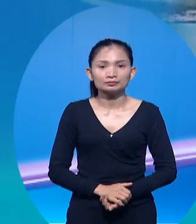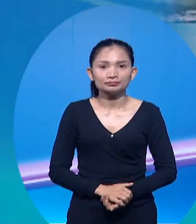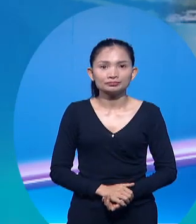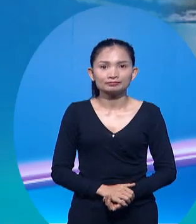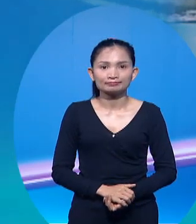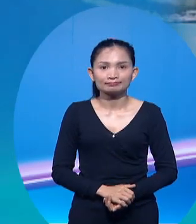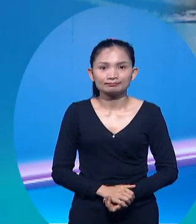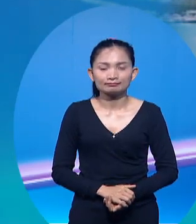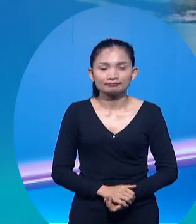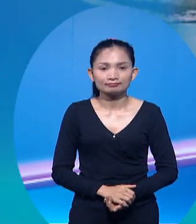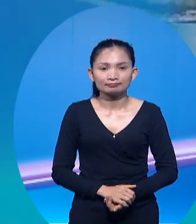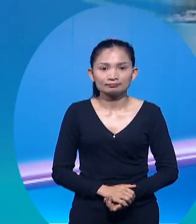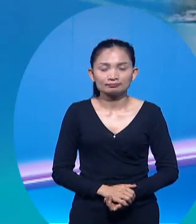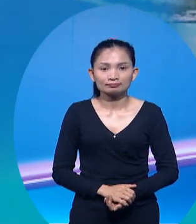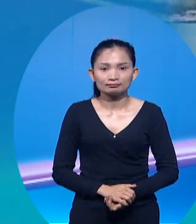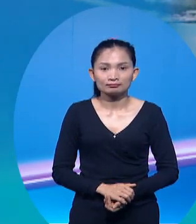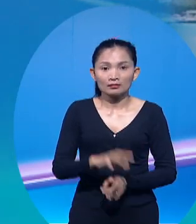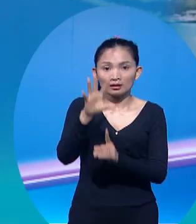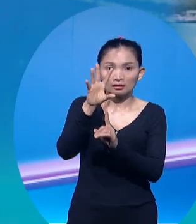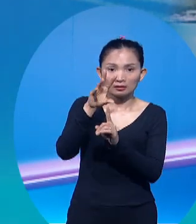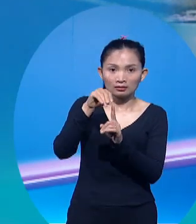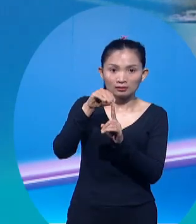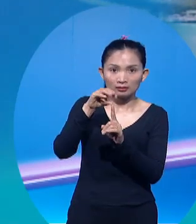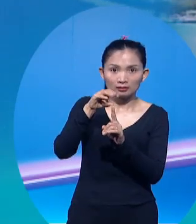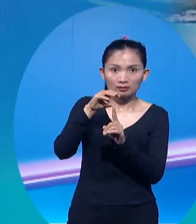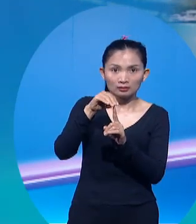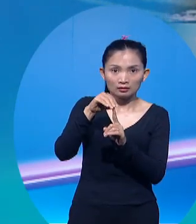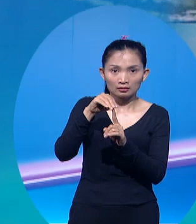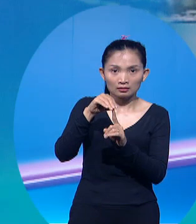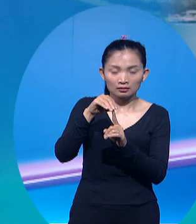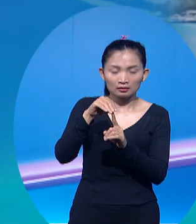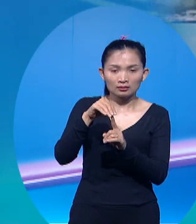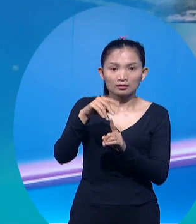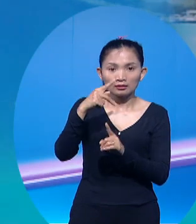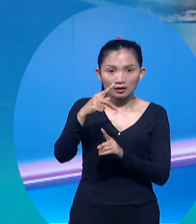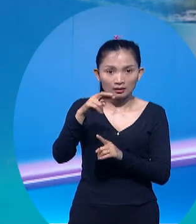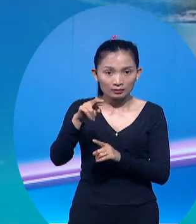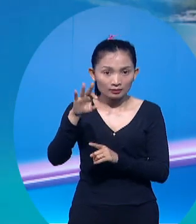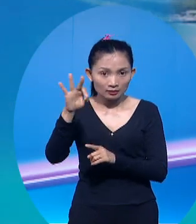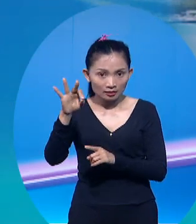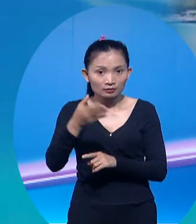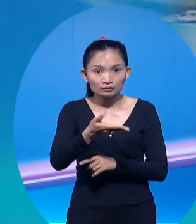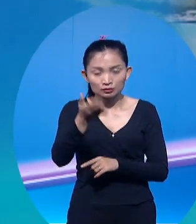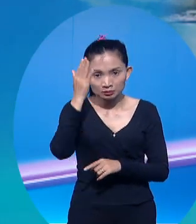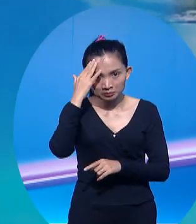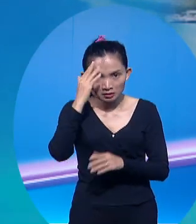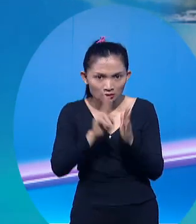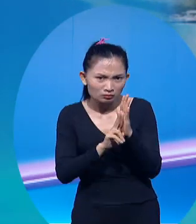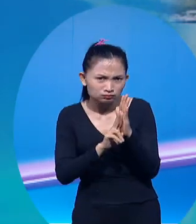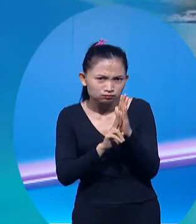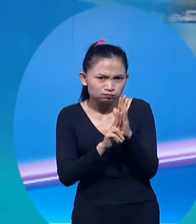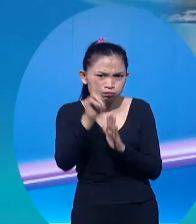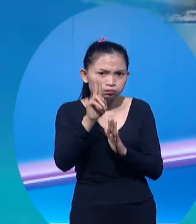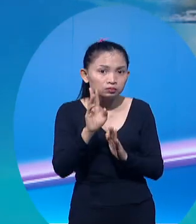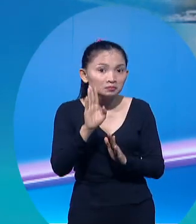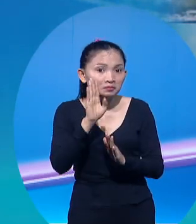Đài truyền hình Trung ương Triều Tiên KRT ngày 3 tháng 4 cho biết, nước này đã thử thành công một tên lửa siêu thanh tầm trung và tầm xa mới sử dụng